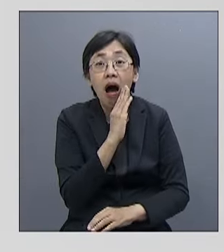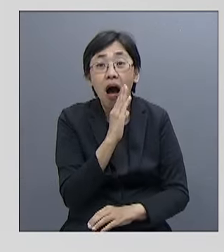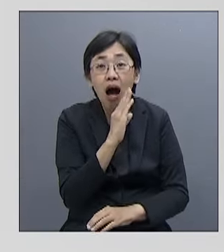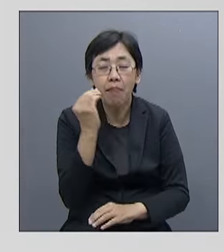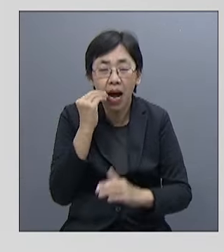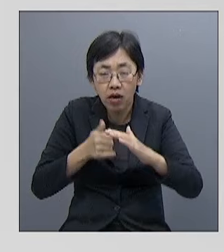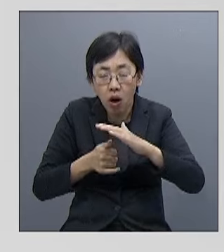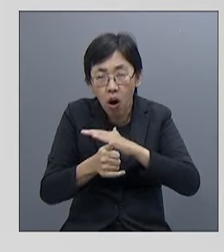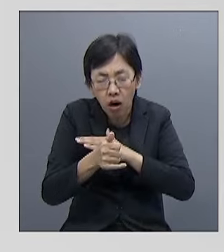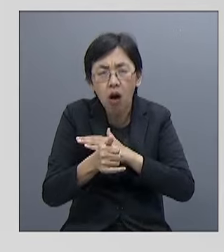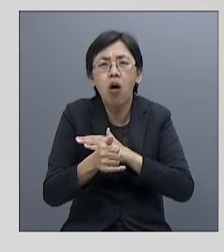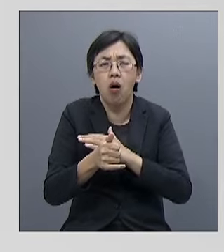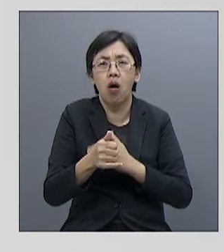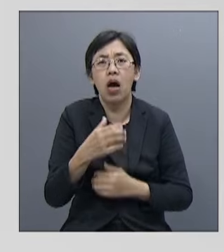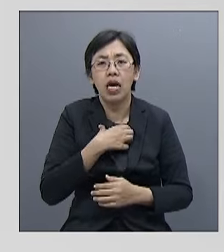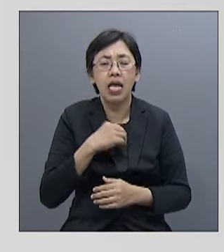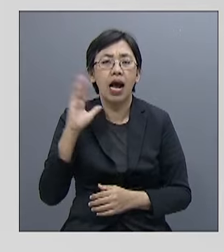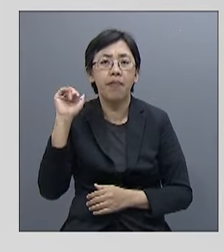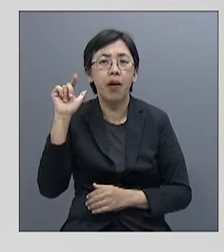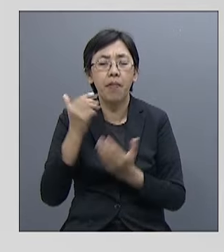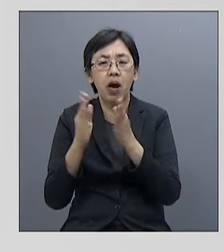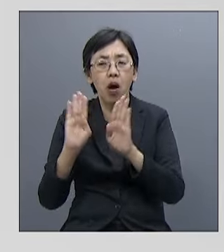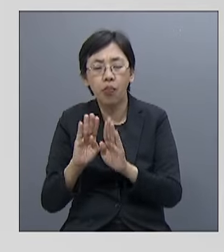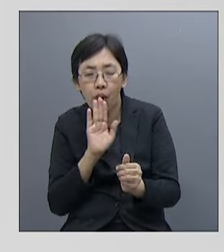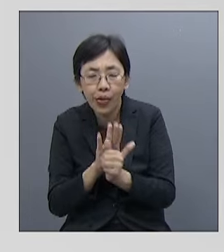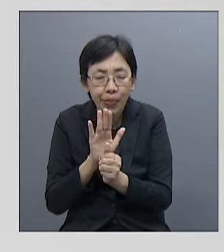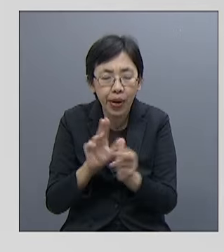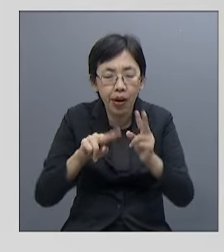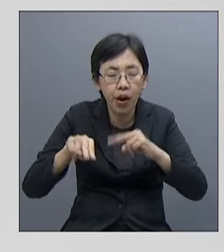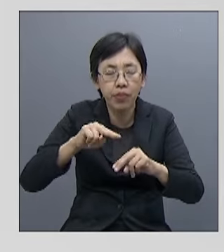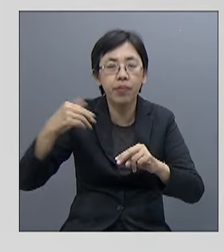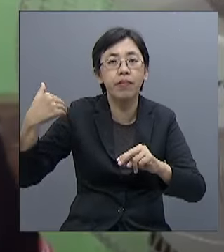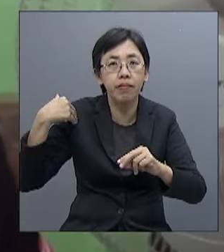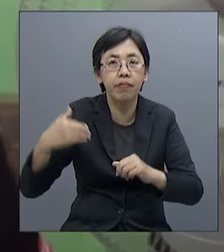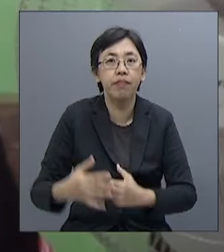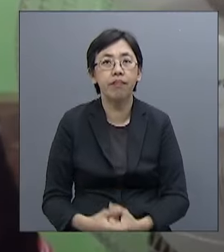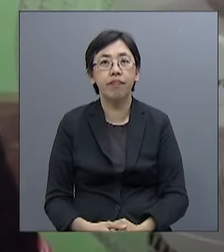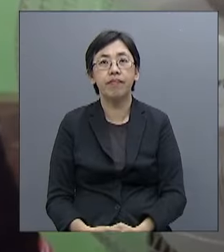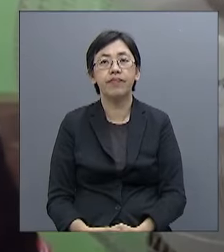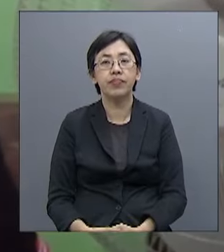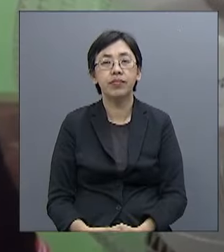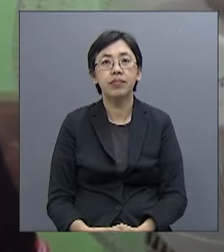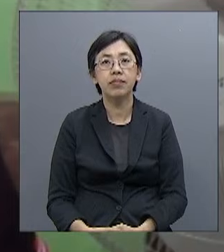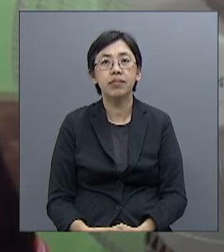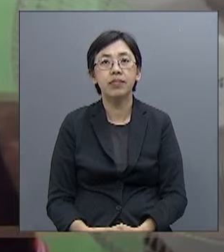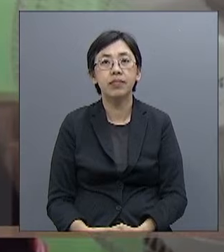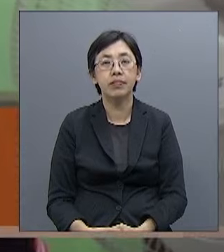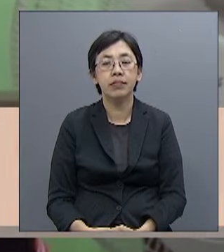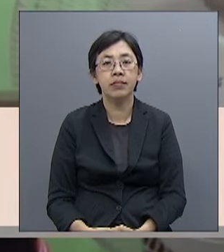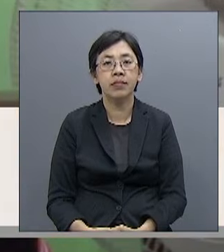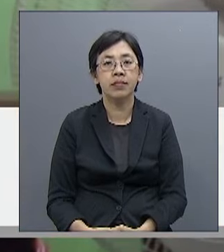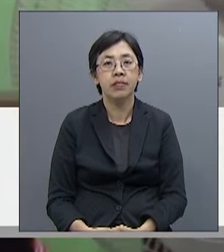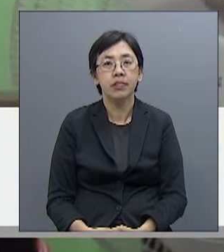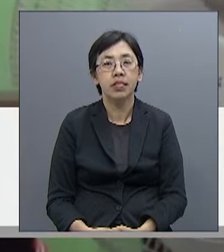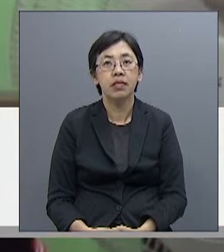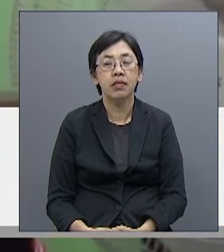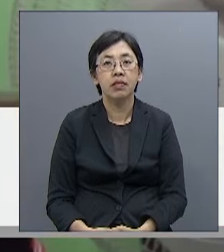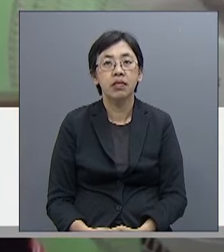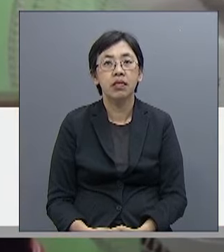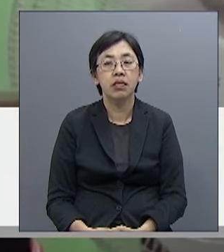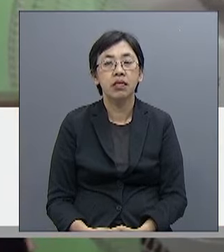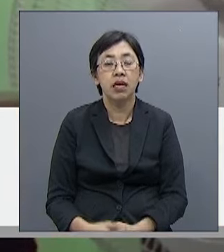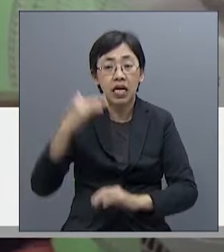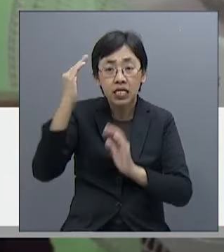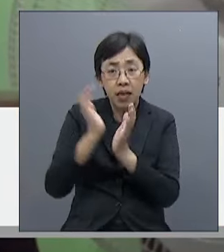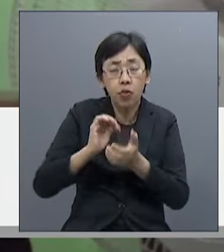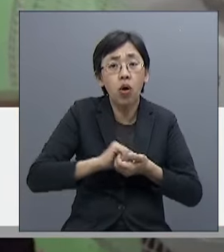บ้านเนี่ยก็ควรจะมีผู้ปกครองคอยดูแลอยู่ด้วยค่ะค่ะถามว่าสิ่งที่เขาขอความร่วมมือมาเนี่ยผม